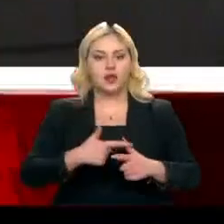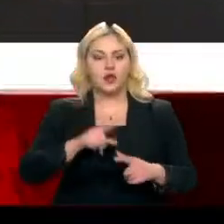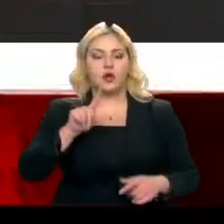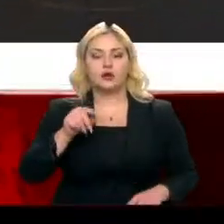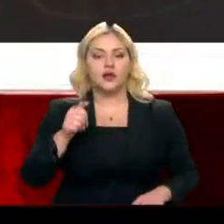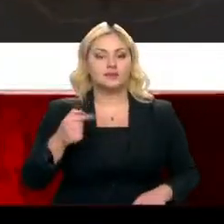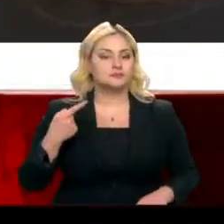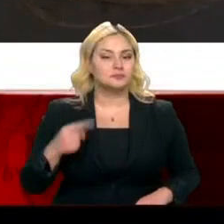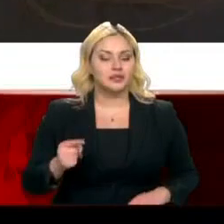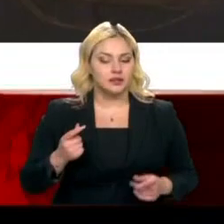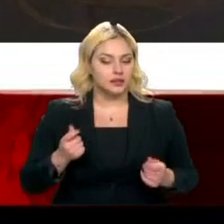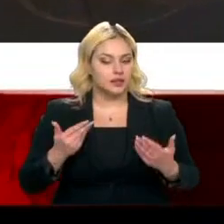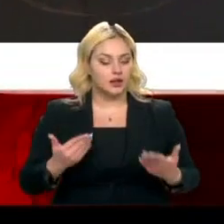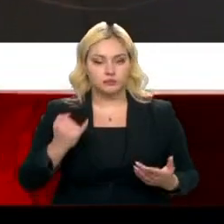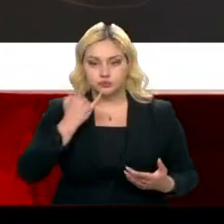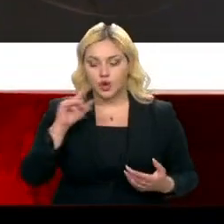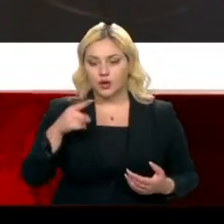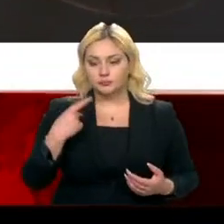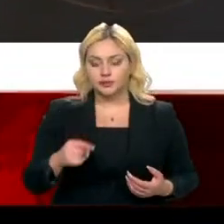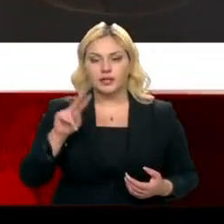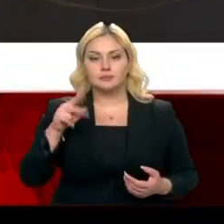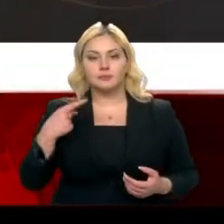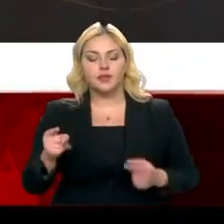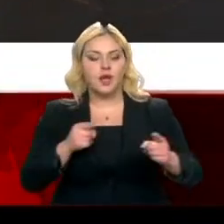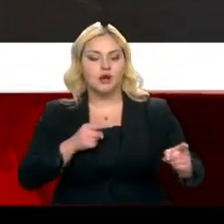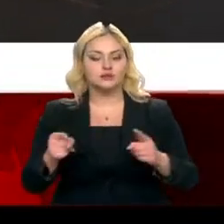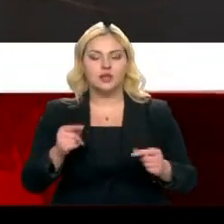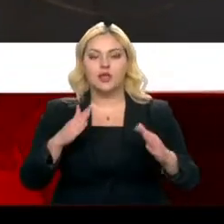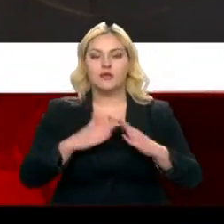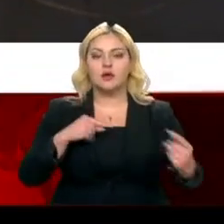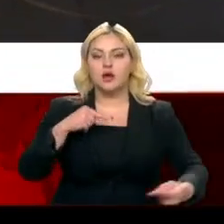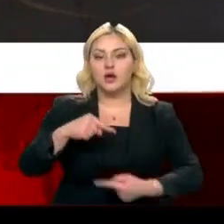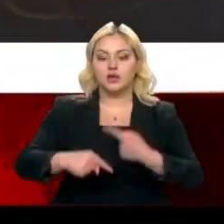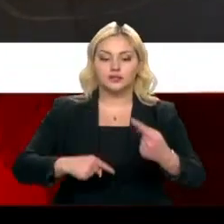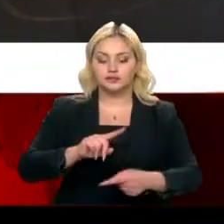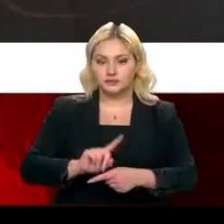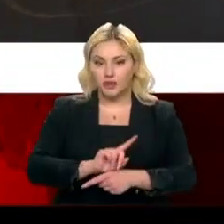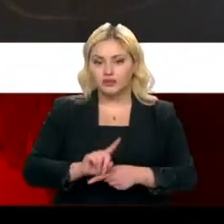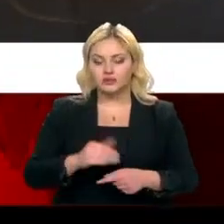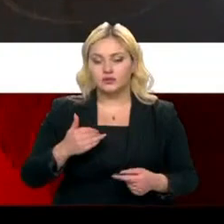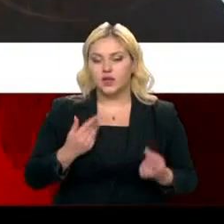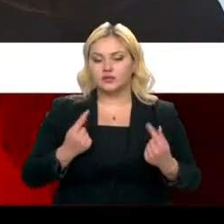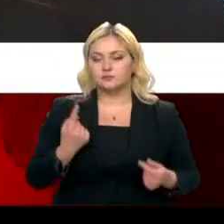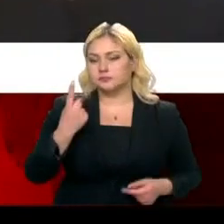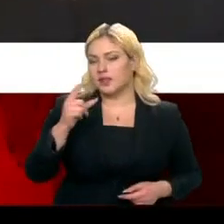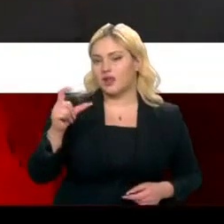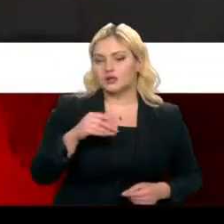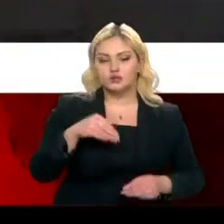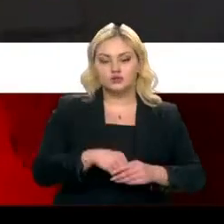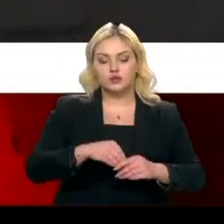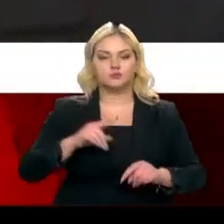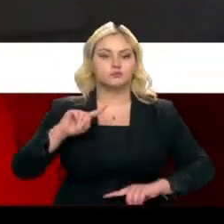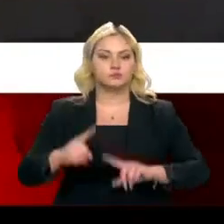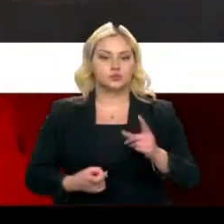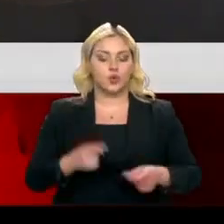lira. Müşterilerim benden 10 bin lirayla 20 bin lira arasında bandında ev aradığı zaman ben en az bir ay içinde ancak